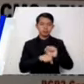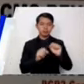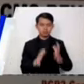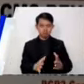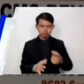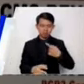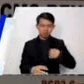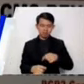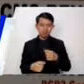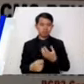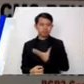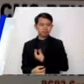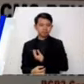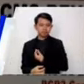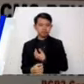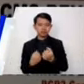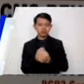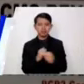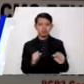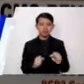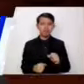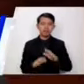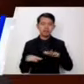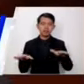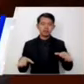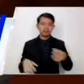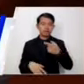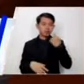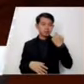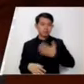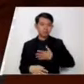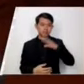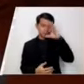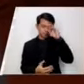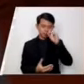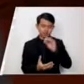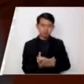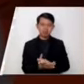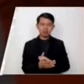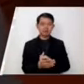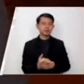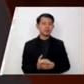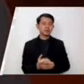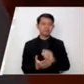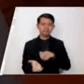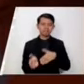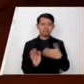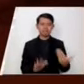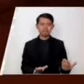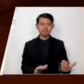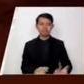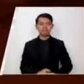ko kasi wala na ang asawa ko eh. Para sa GMA Integrated News, Bam Alegre, ang inyong saksi.